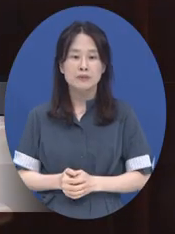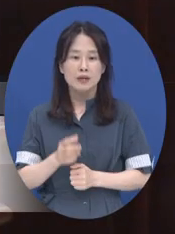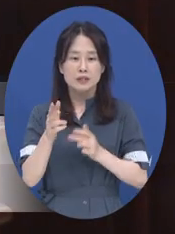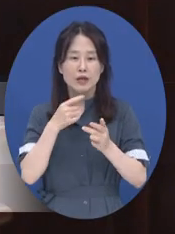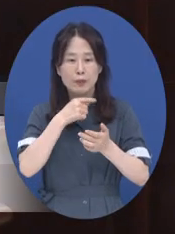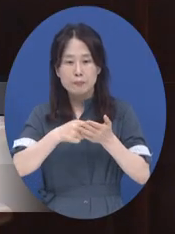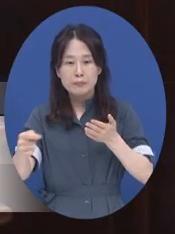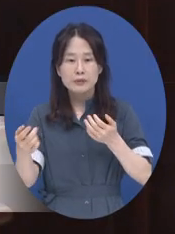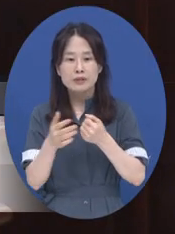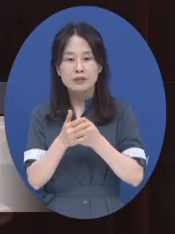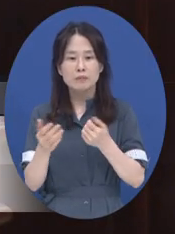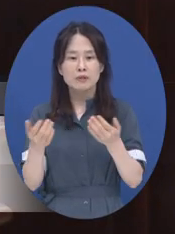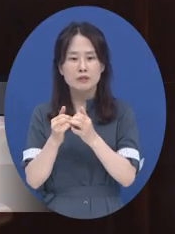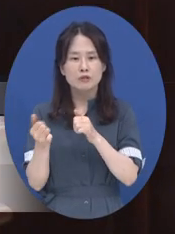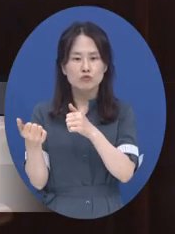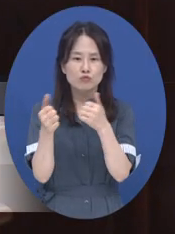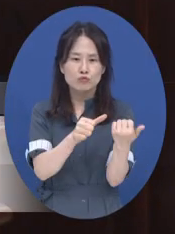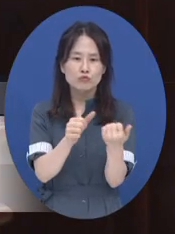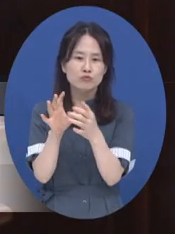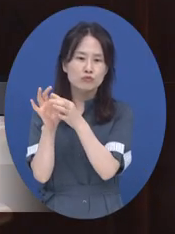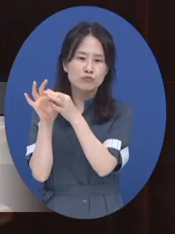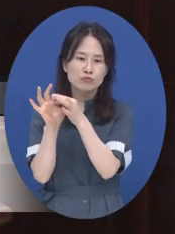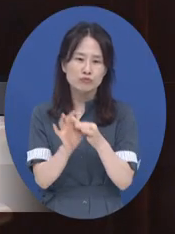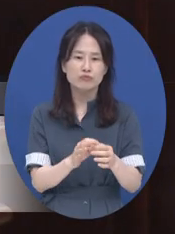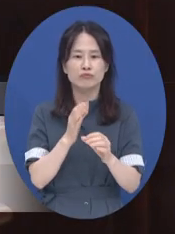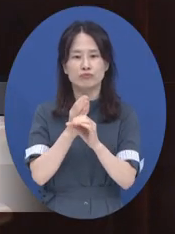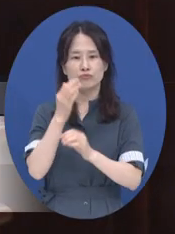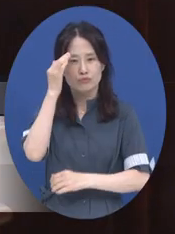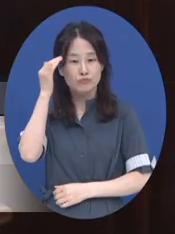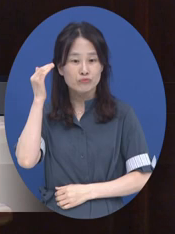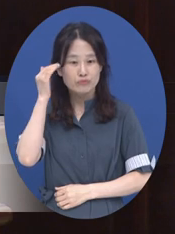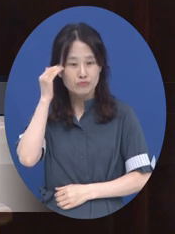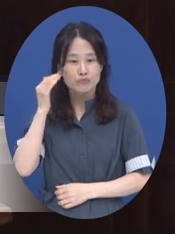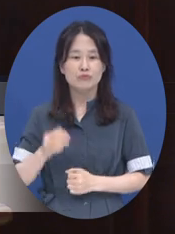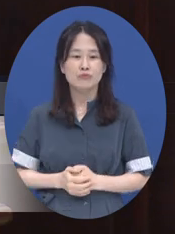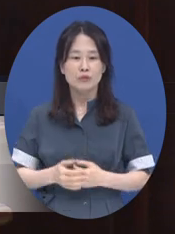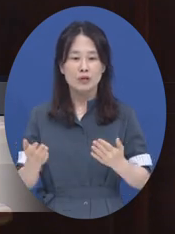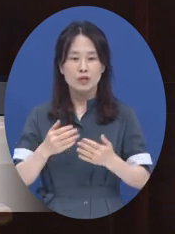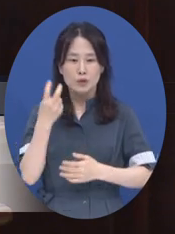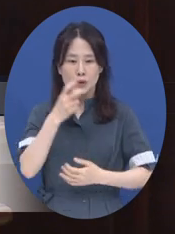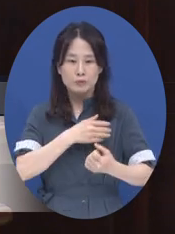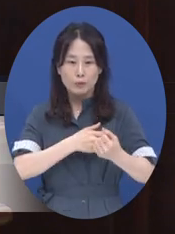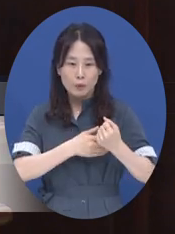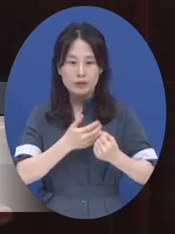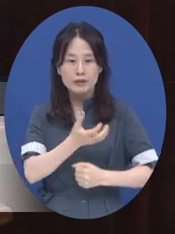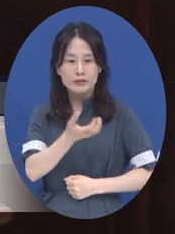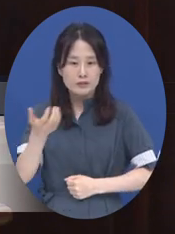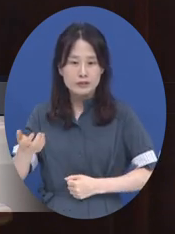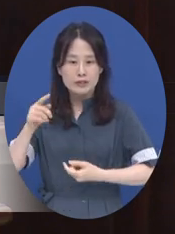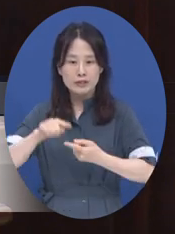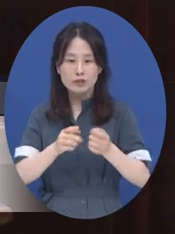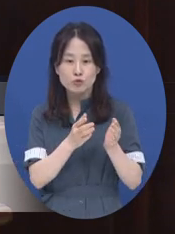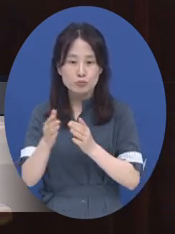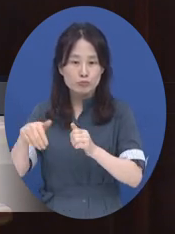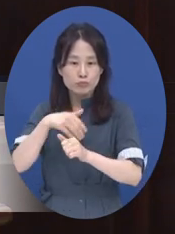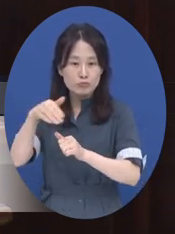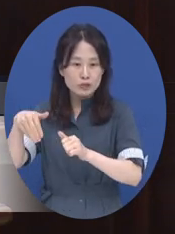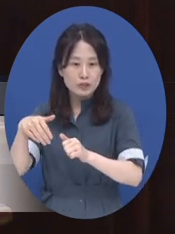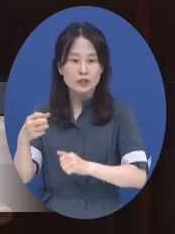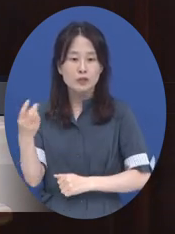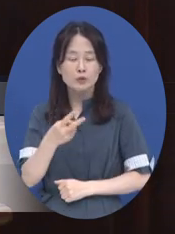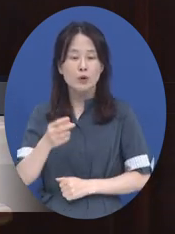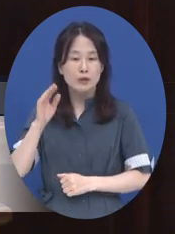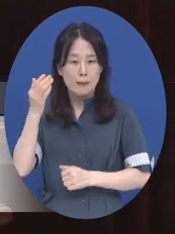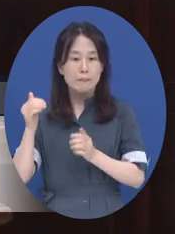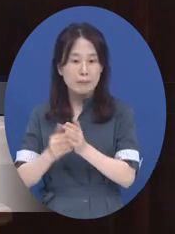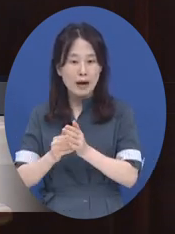산업재해로 인한 노동자의 죽임이 끊이지 않는 대한민국입니다. 근로감독 권한 이양에 대한 준비 상황과 그렇게